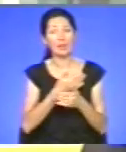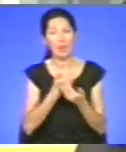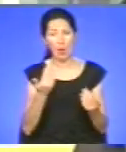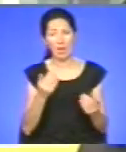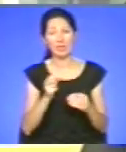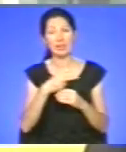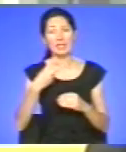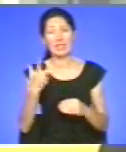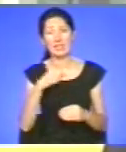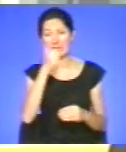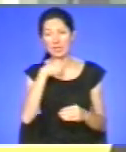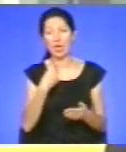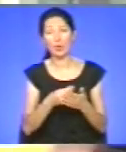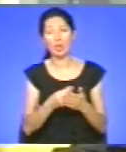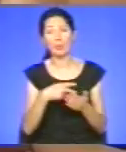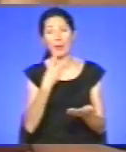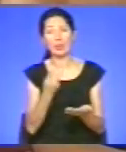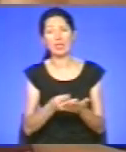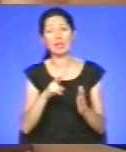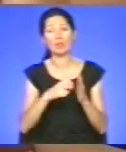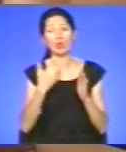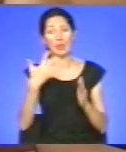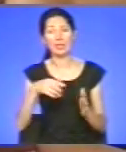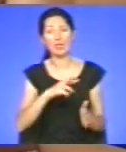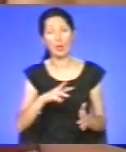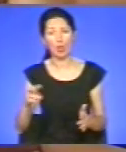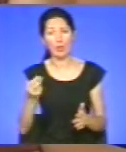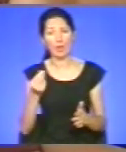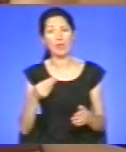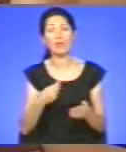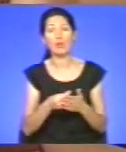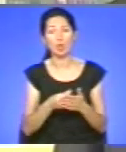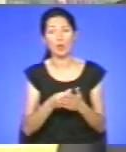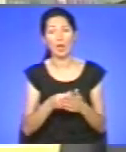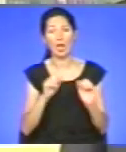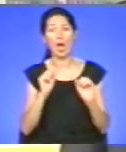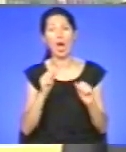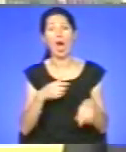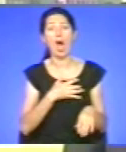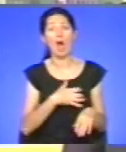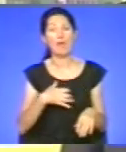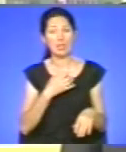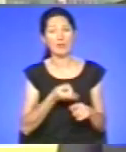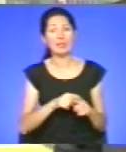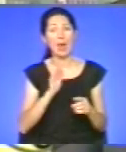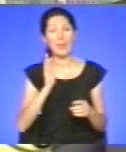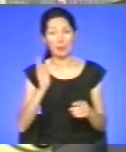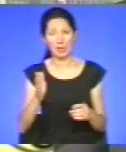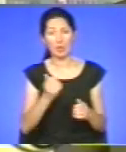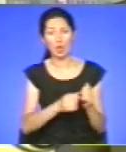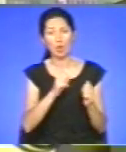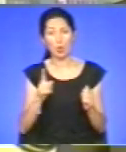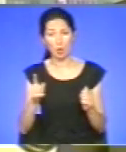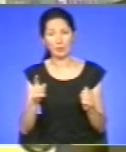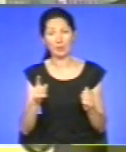бюджетом передбачено 750 мільйонів гривень фінансування. Важна та перспектива, от я з кожним із